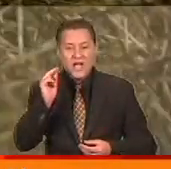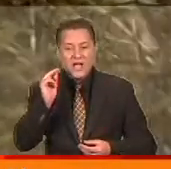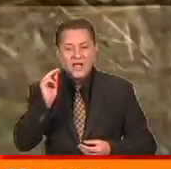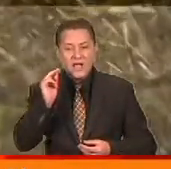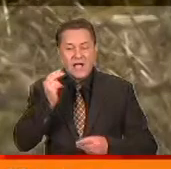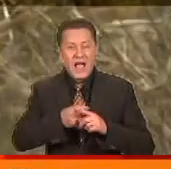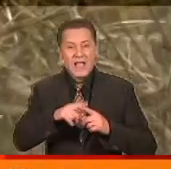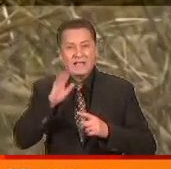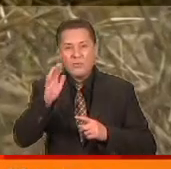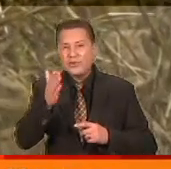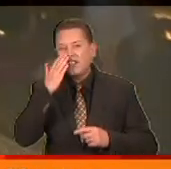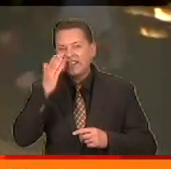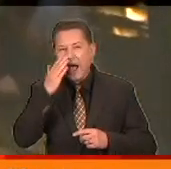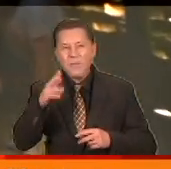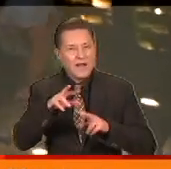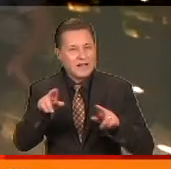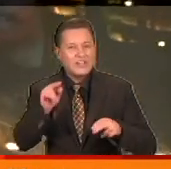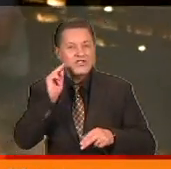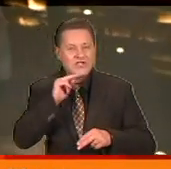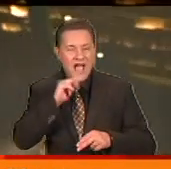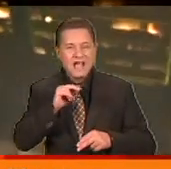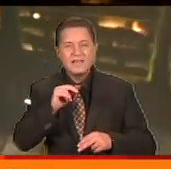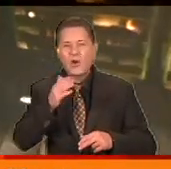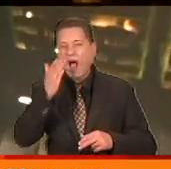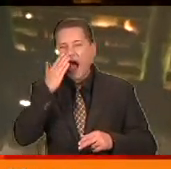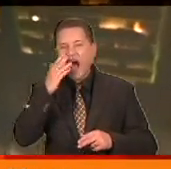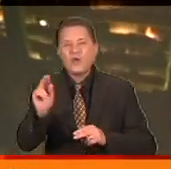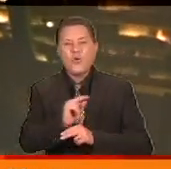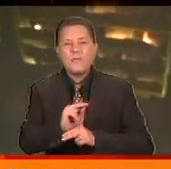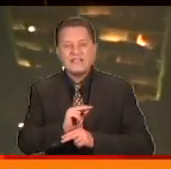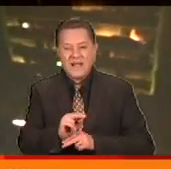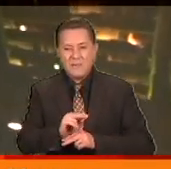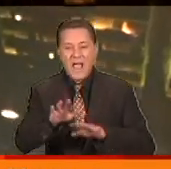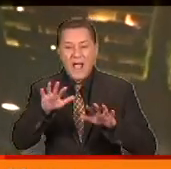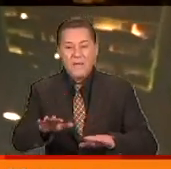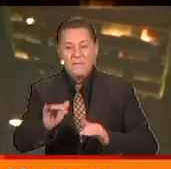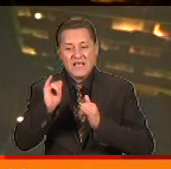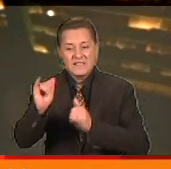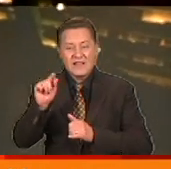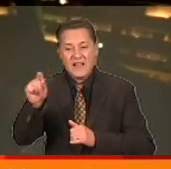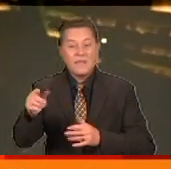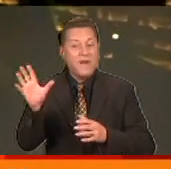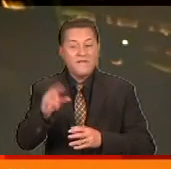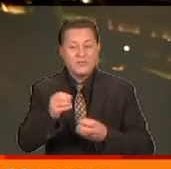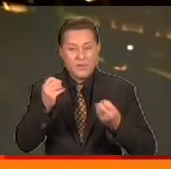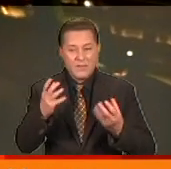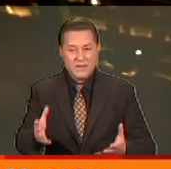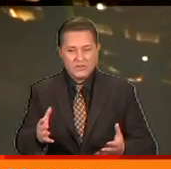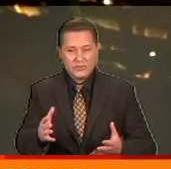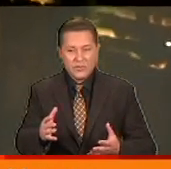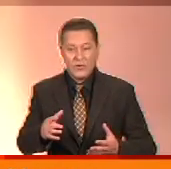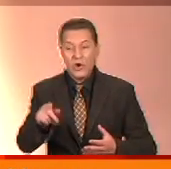просто запах того же чая, только ароматерапия. Поэтому, ну вот, место для тебя. Все по-простому. Это сюда можно?